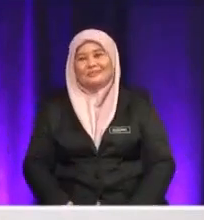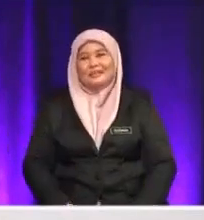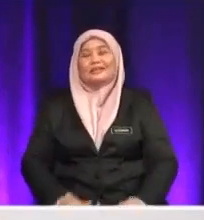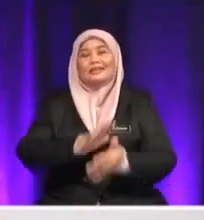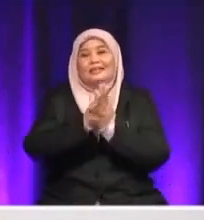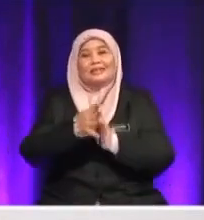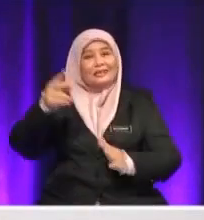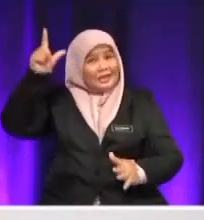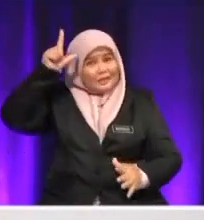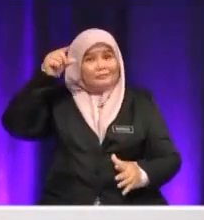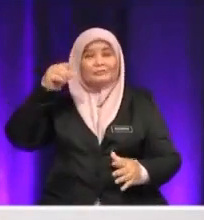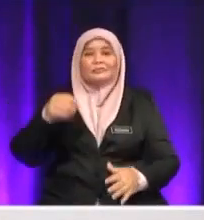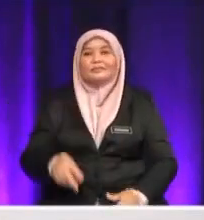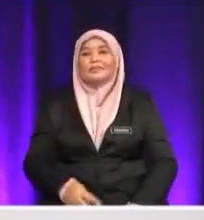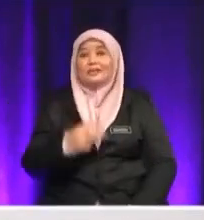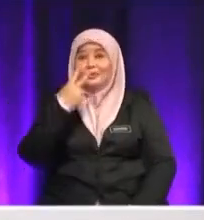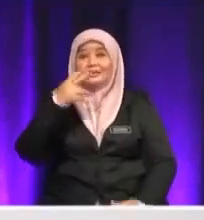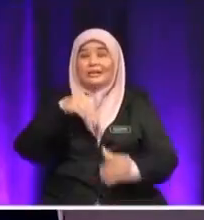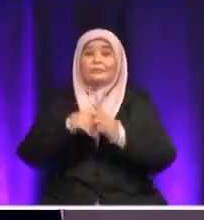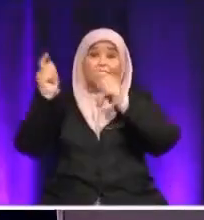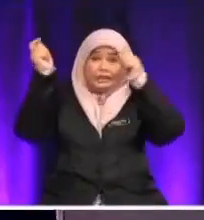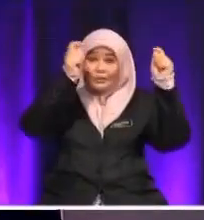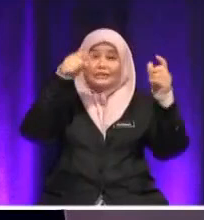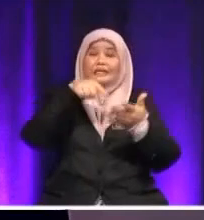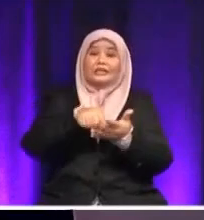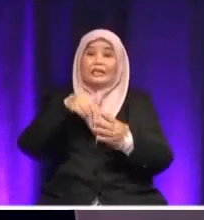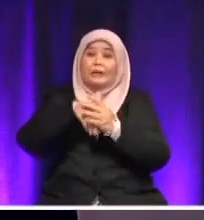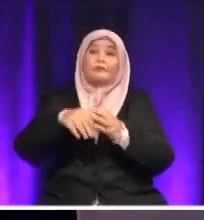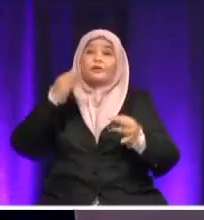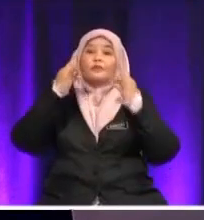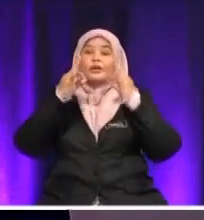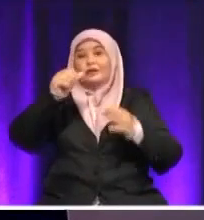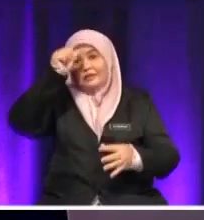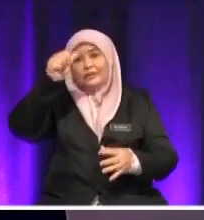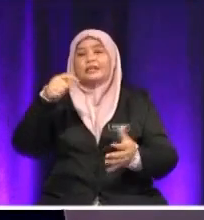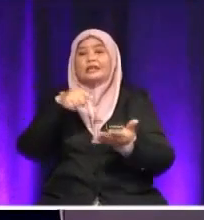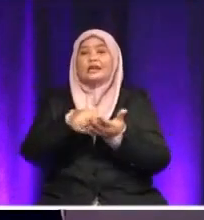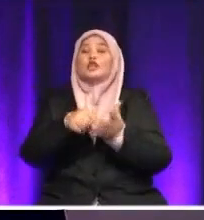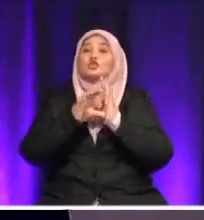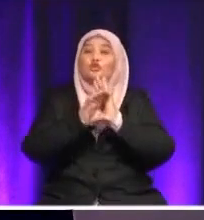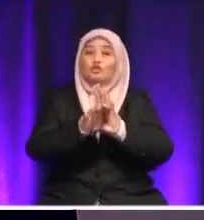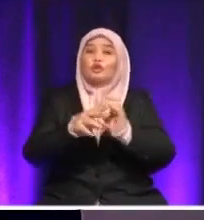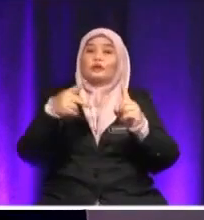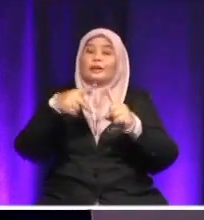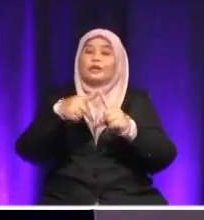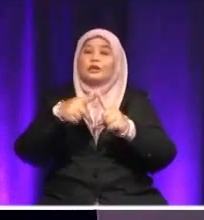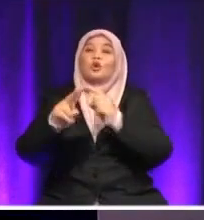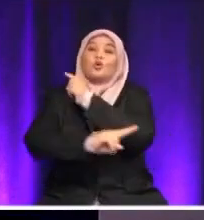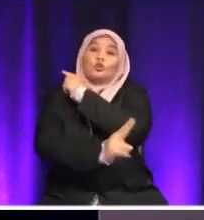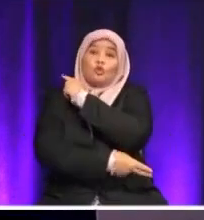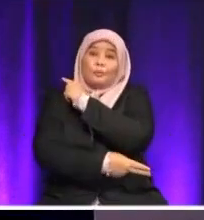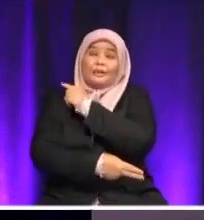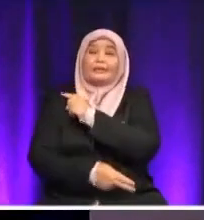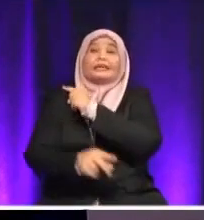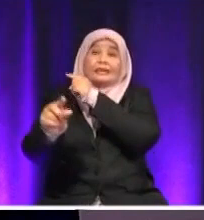hakim, kalau tengok dalam situasi ini, dalam firman Allah ini, ini ialah contoh kepada hukuman qisas, iaitu